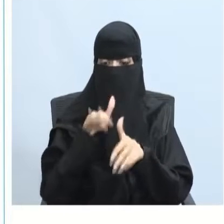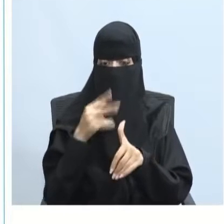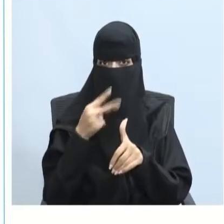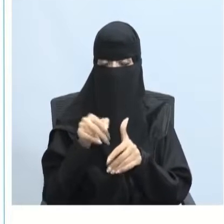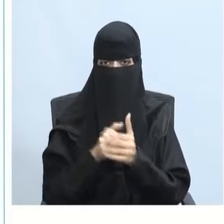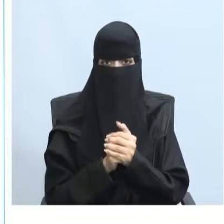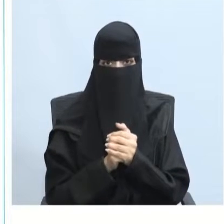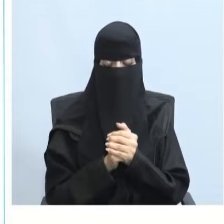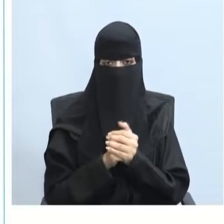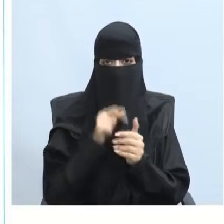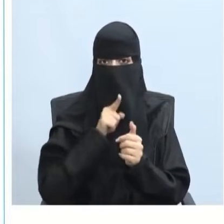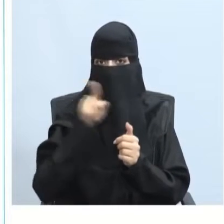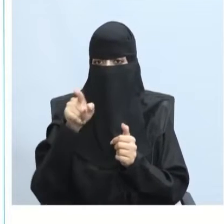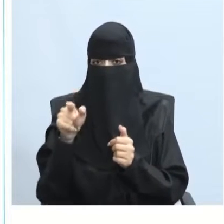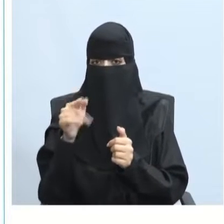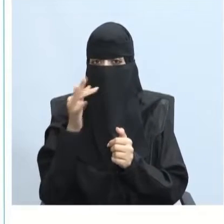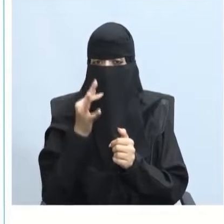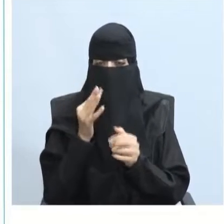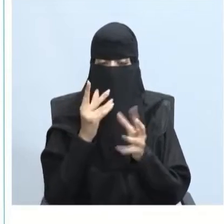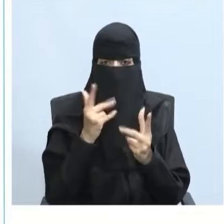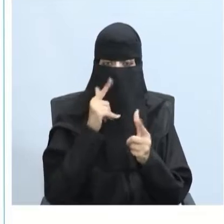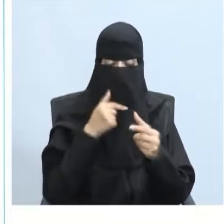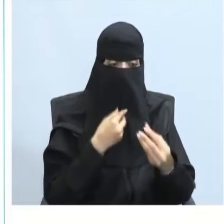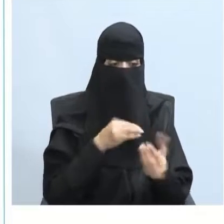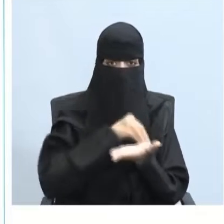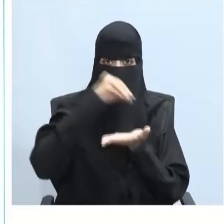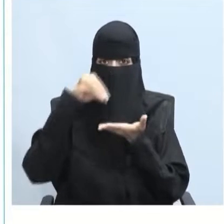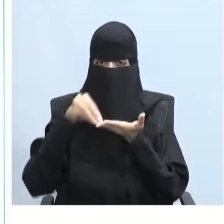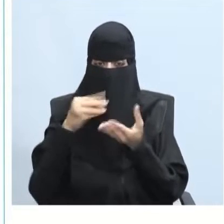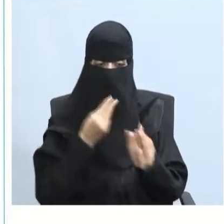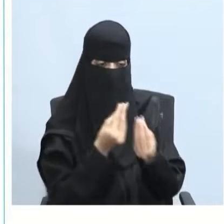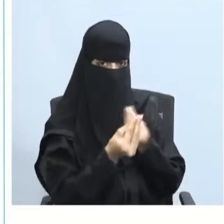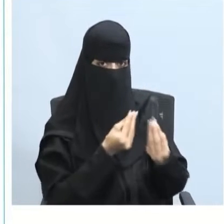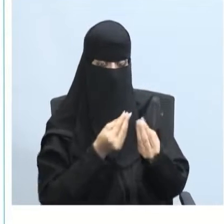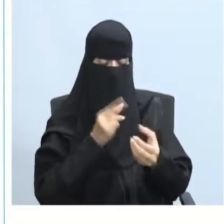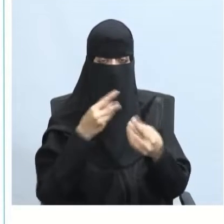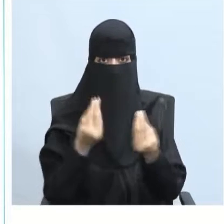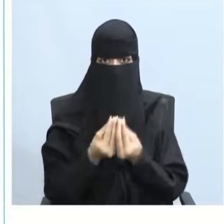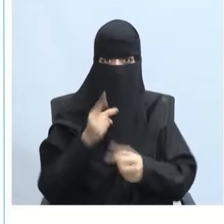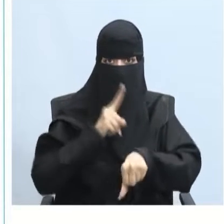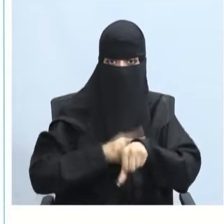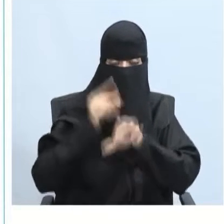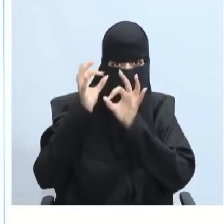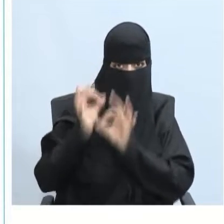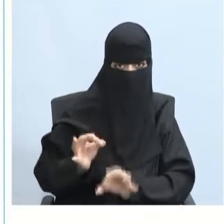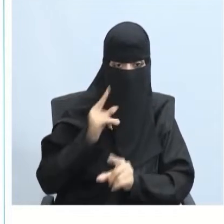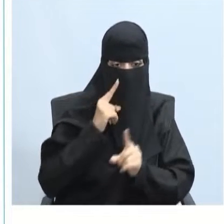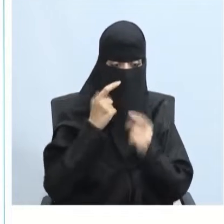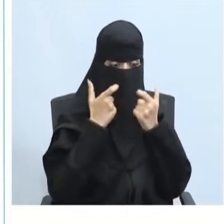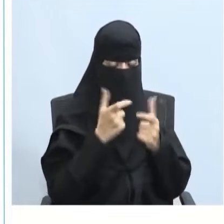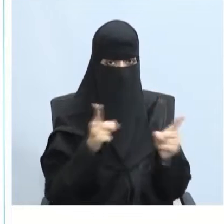ببساطه فهو ببساطه وسيله للتعامل مع الوقت بحكمه نظرا لمحدودي